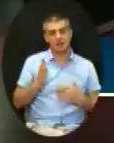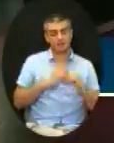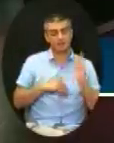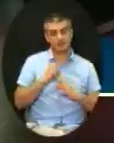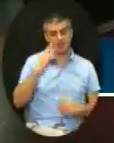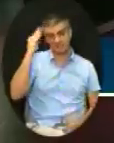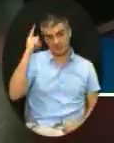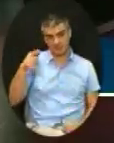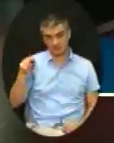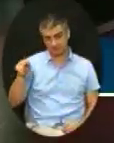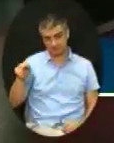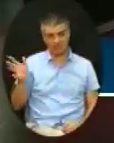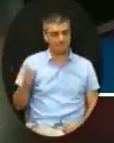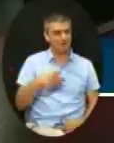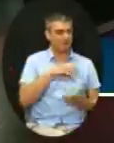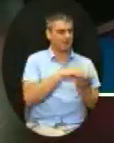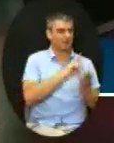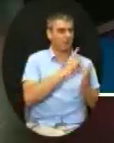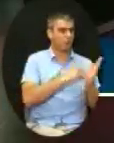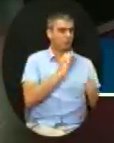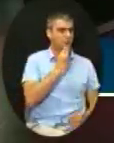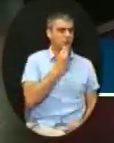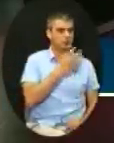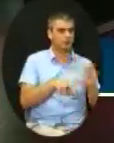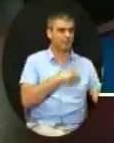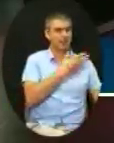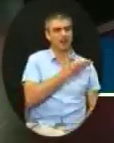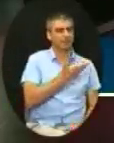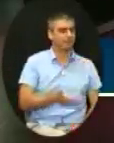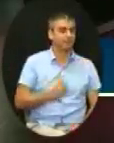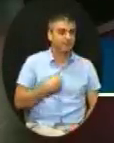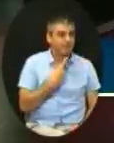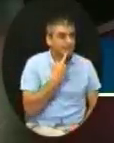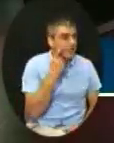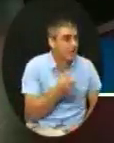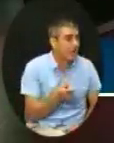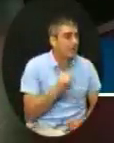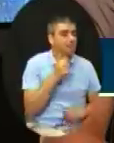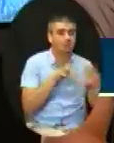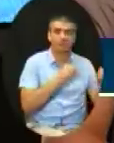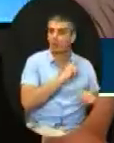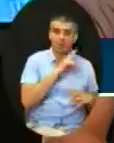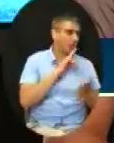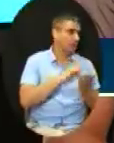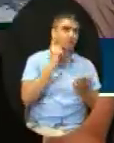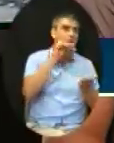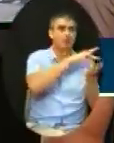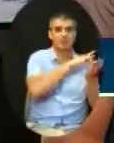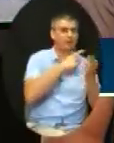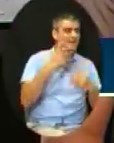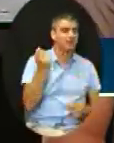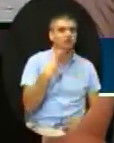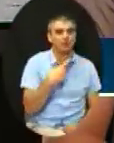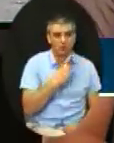הבנייה הפלסטינית הזאת לבין המאחזים הבלתי חוקיים שמתנחלים על כל גבעה? אז בואי אני אענה לך. קודם כל, המתנחלים לא מתיישבים על כל גבעה, ואין כמעט